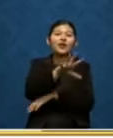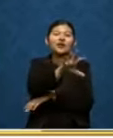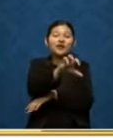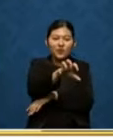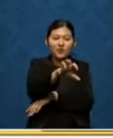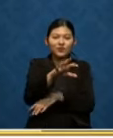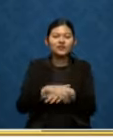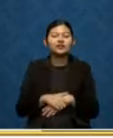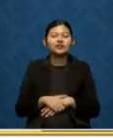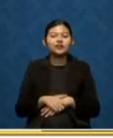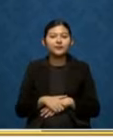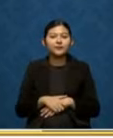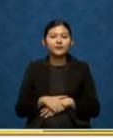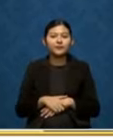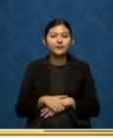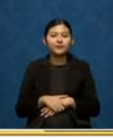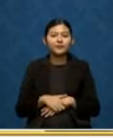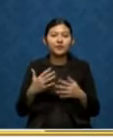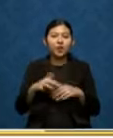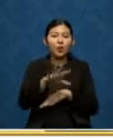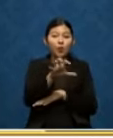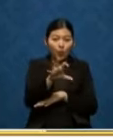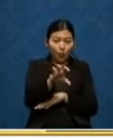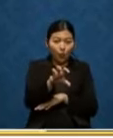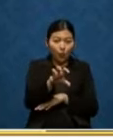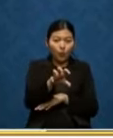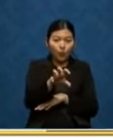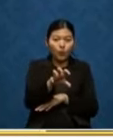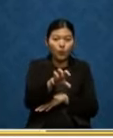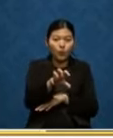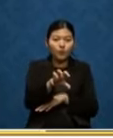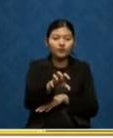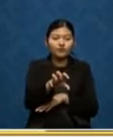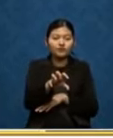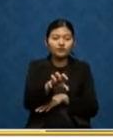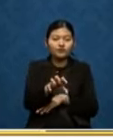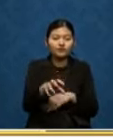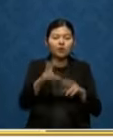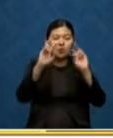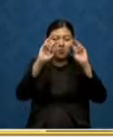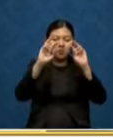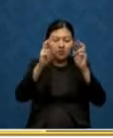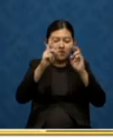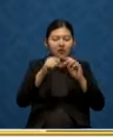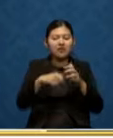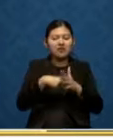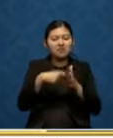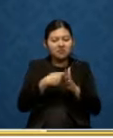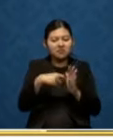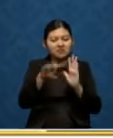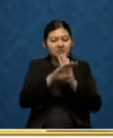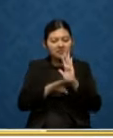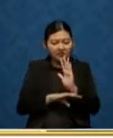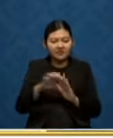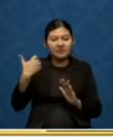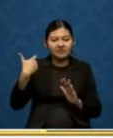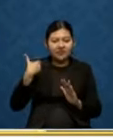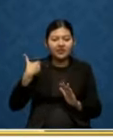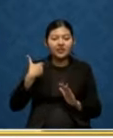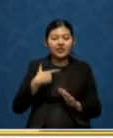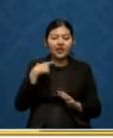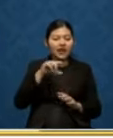ครับอ่าท่านประธานครับในเรื่องของกุ้งเนี่ยครับมันมีหลายปัจจัยก็มีหลายสาเหตุนะครับมันปัจจัย